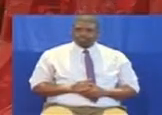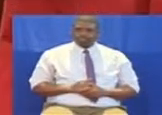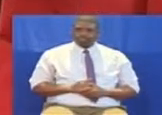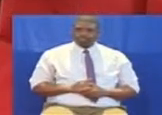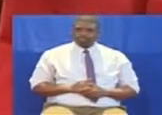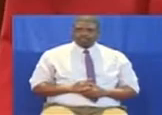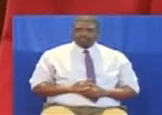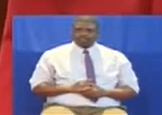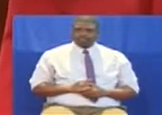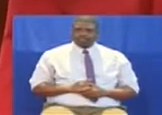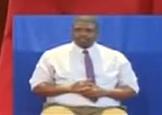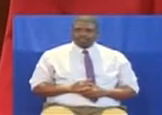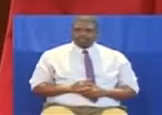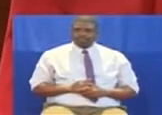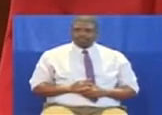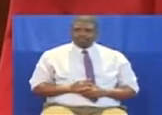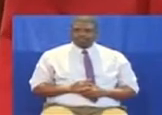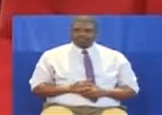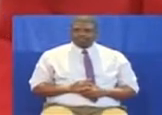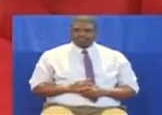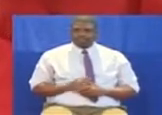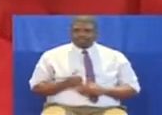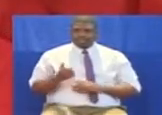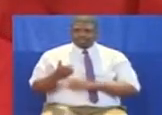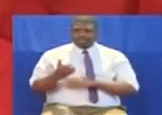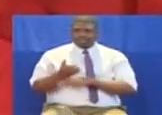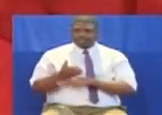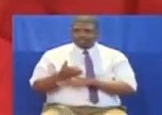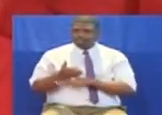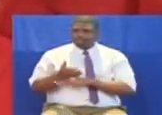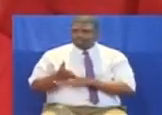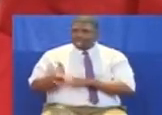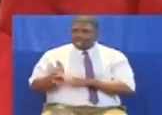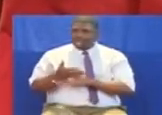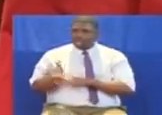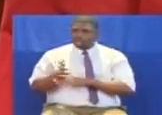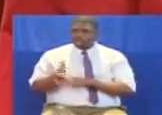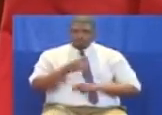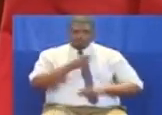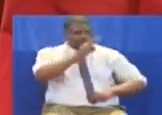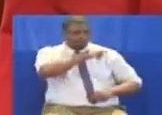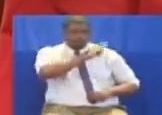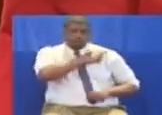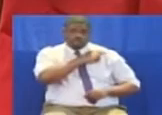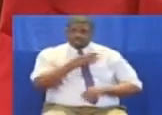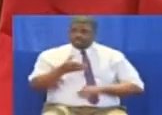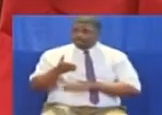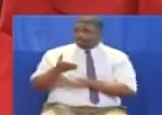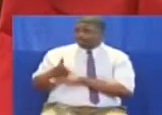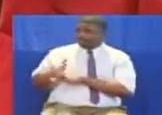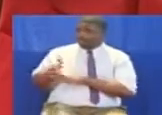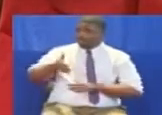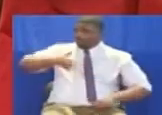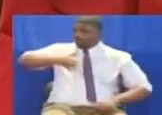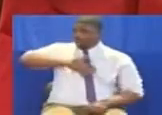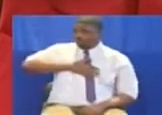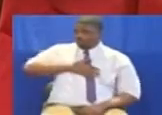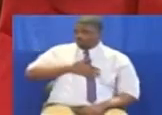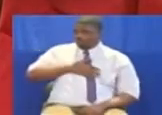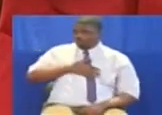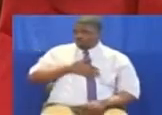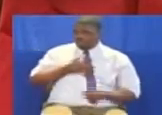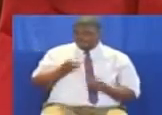mlango wa Mbowe na mlango wangu